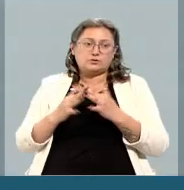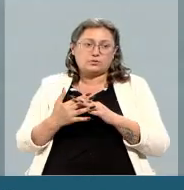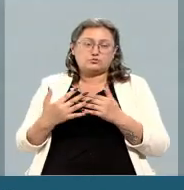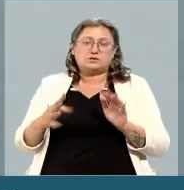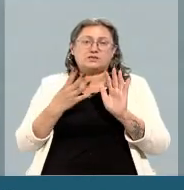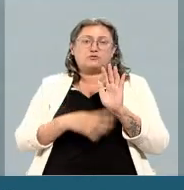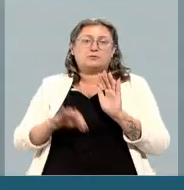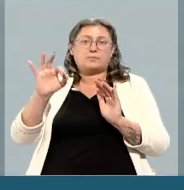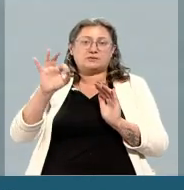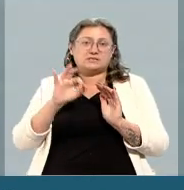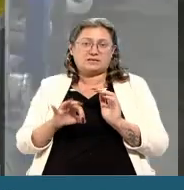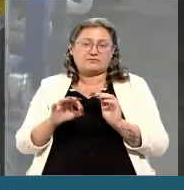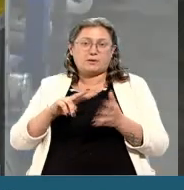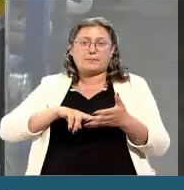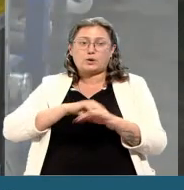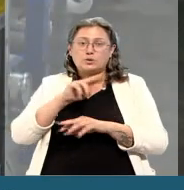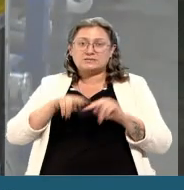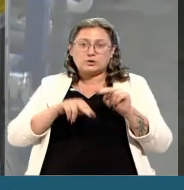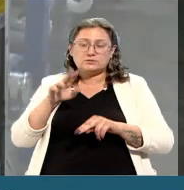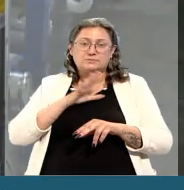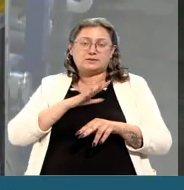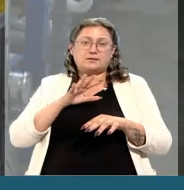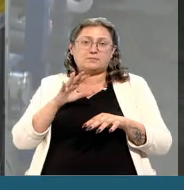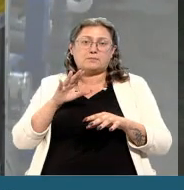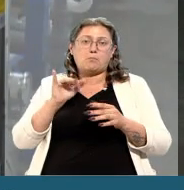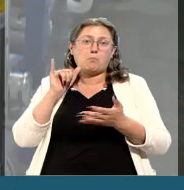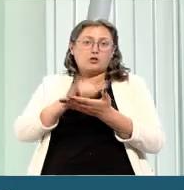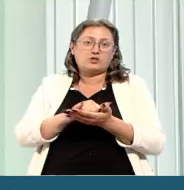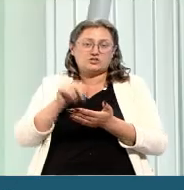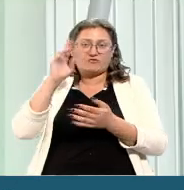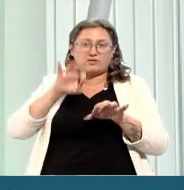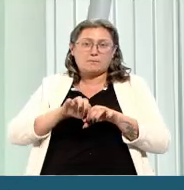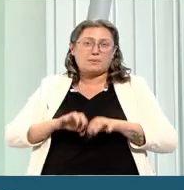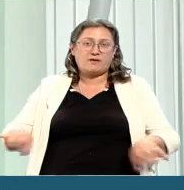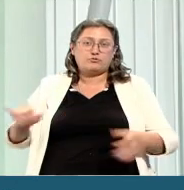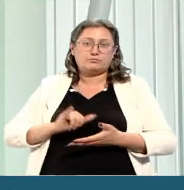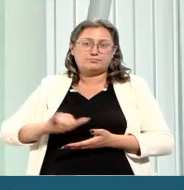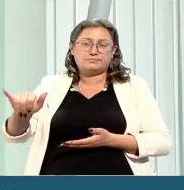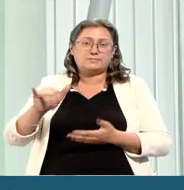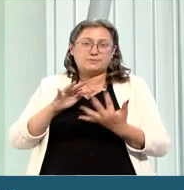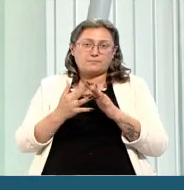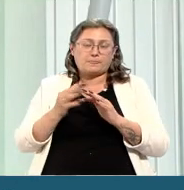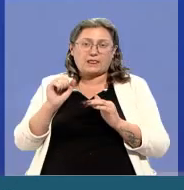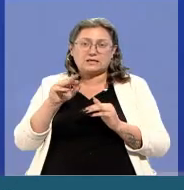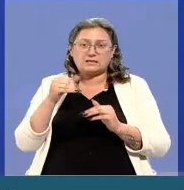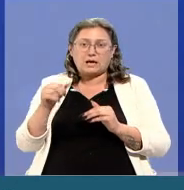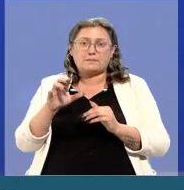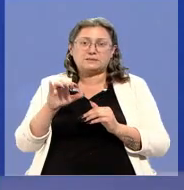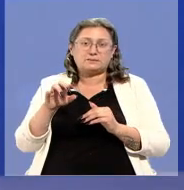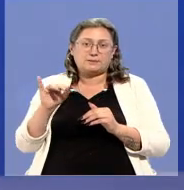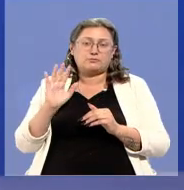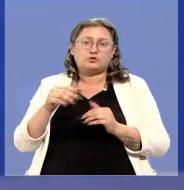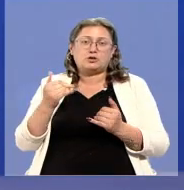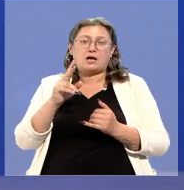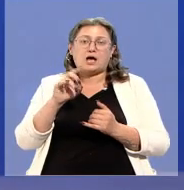Адаев ауылында су құбырын монтажы жұмыстарын жүргізген жобаға биыл Қарабатыр мен Клочков ауылдарын енгізу жоспарда. Биылғы жылы